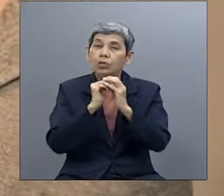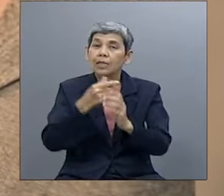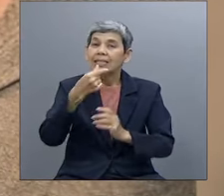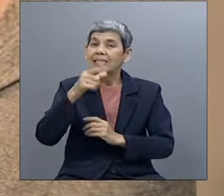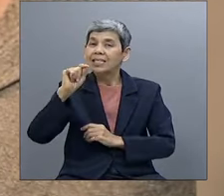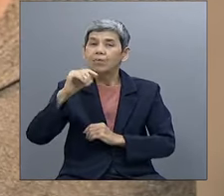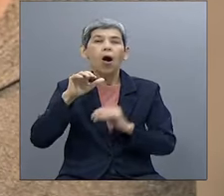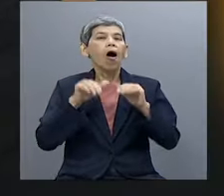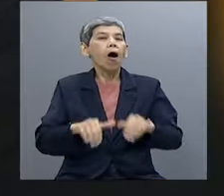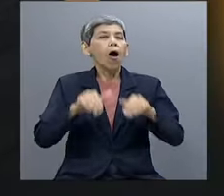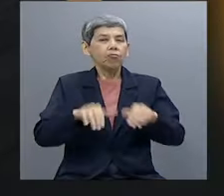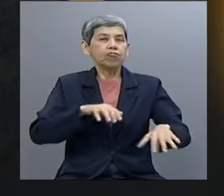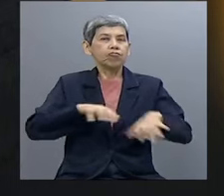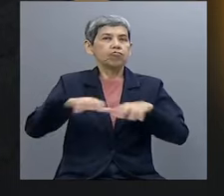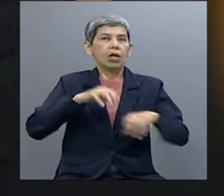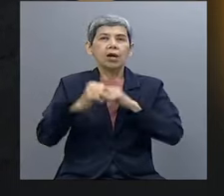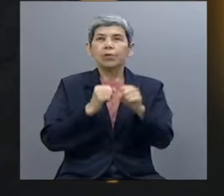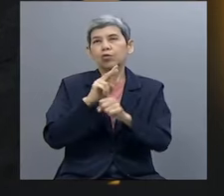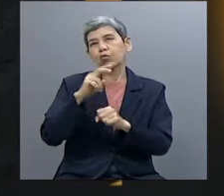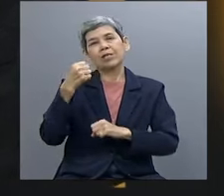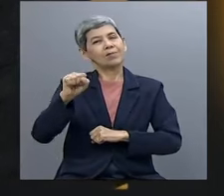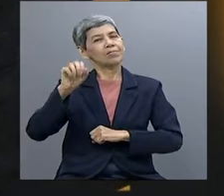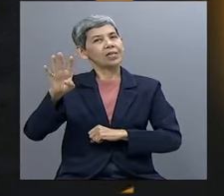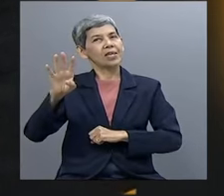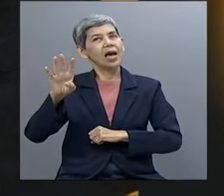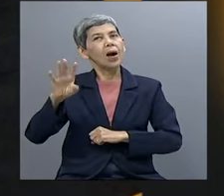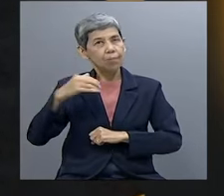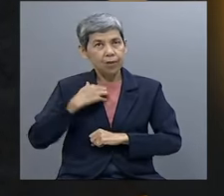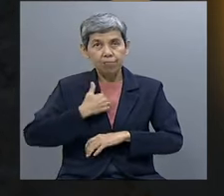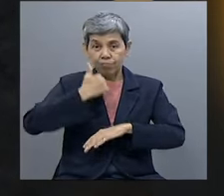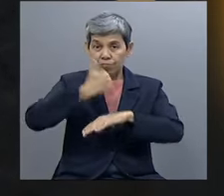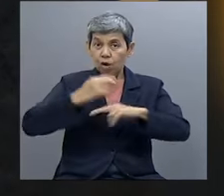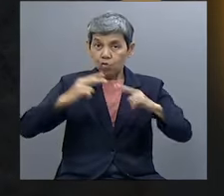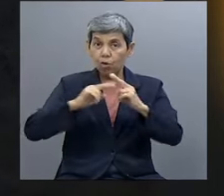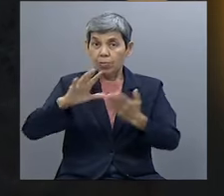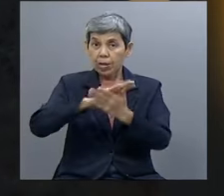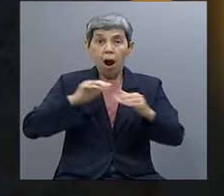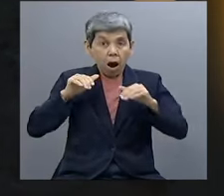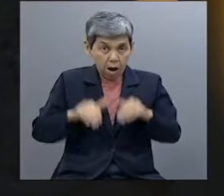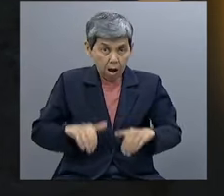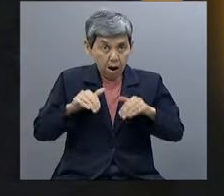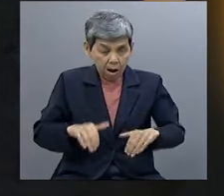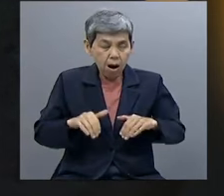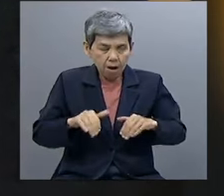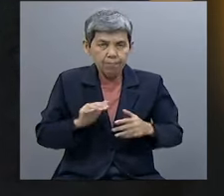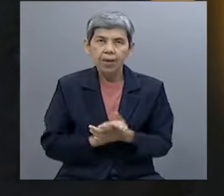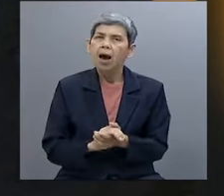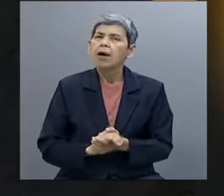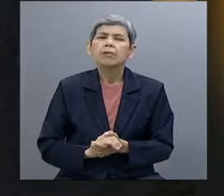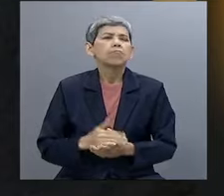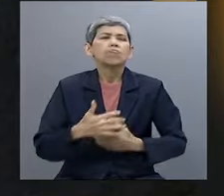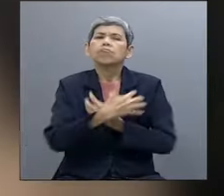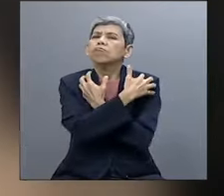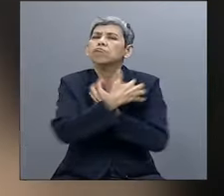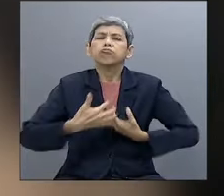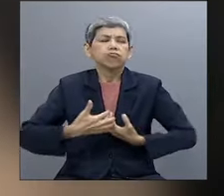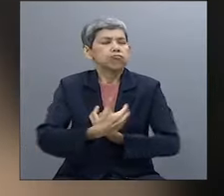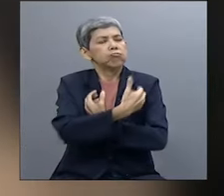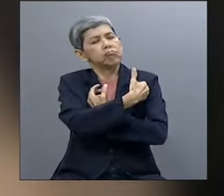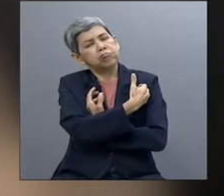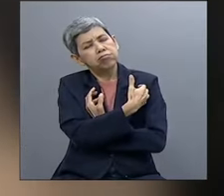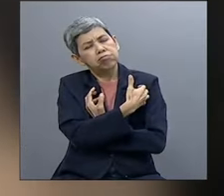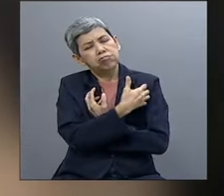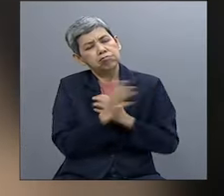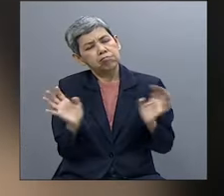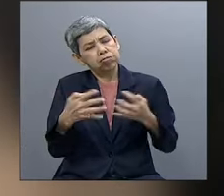ออสเตรเลียเป็นเจ้าภาพเมื่อปี 2014โดยรัฐมนตรีต่างประเทศออสเตรเลียในขณะนั้นค่ะเขายกให้การอุ้มล่านะคะเป็น